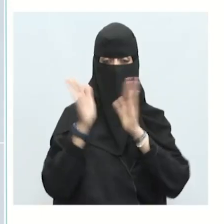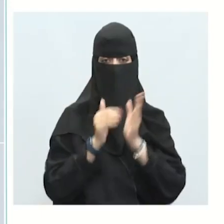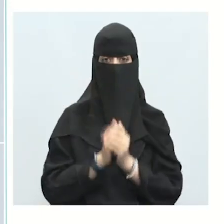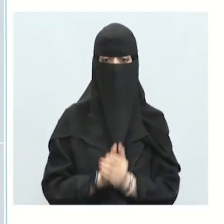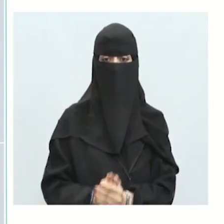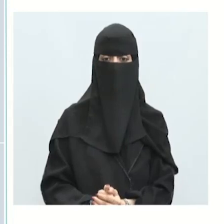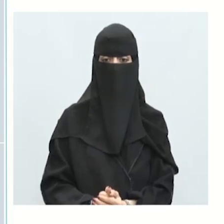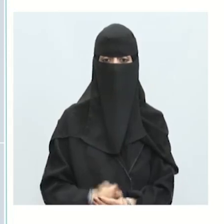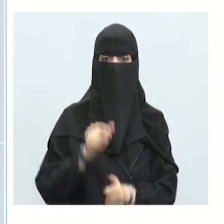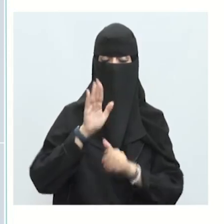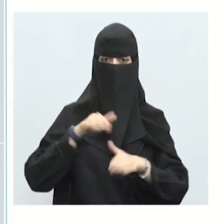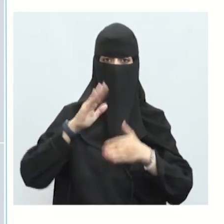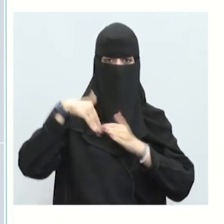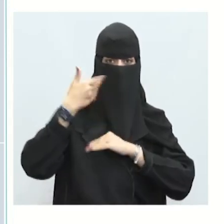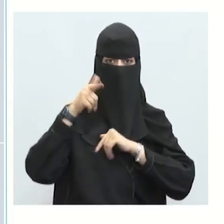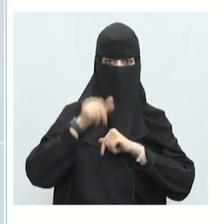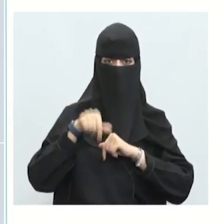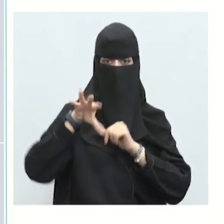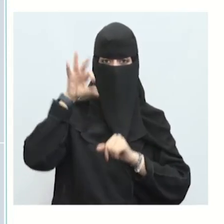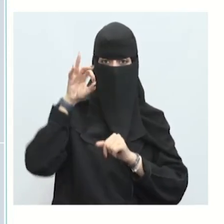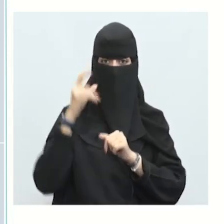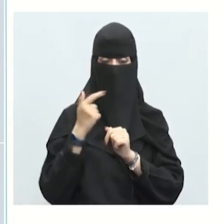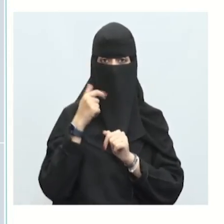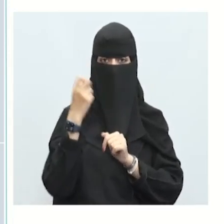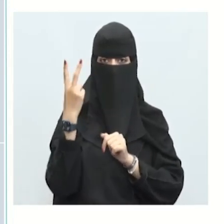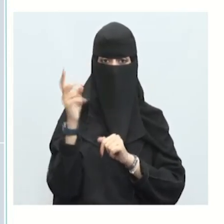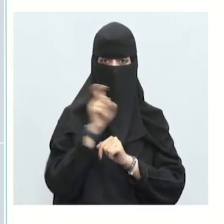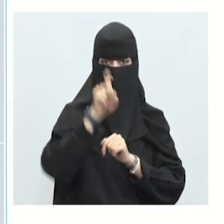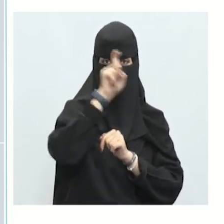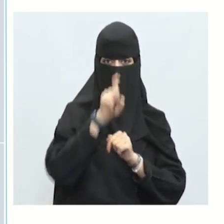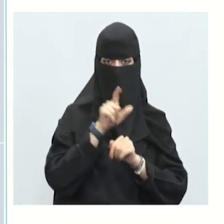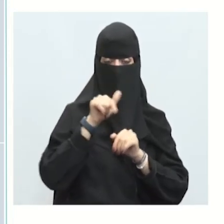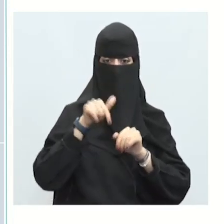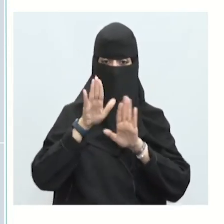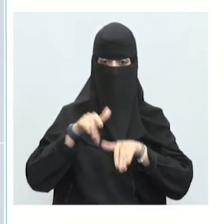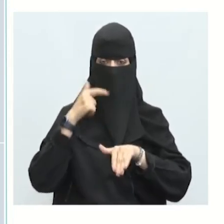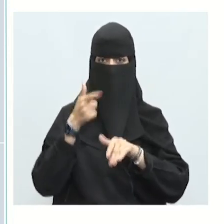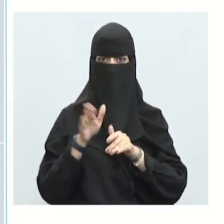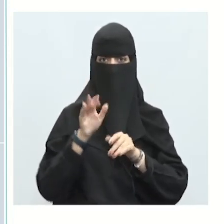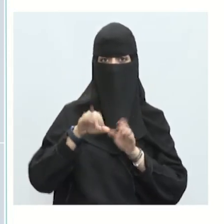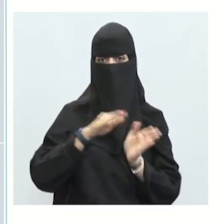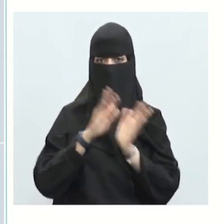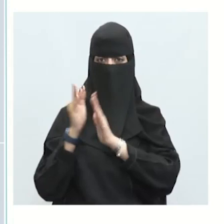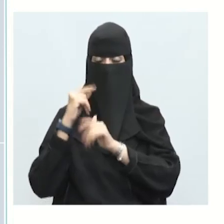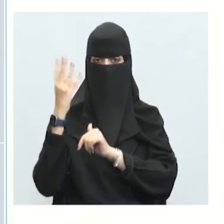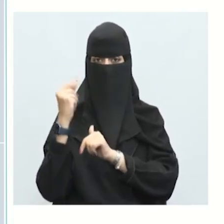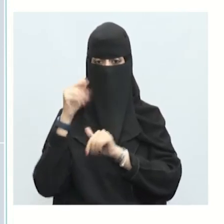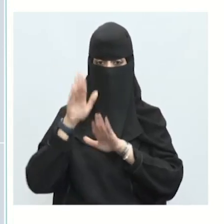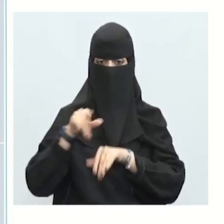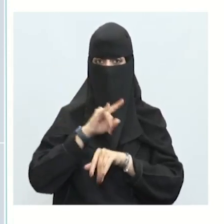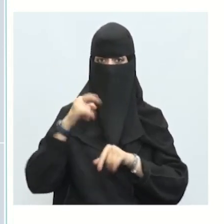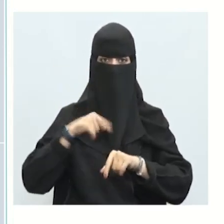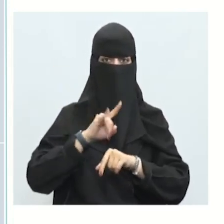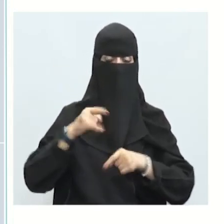الشاشه عندنا الخيار او الثاني السؤال الثاني تم اسناد الى نمبر انه لا